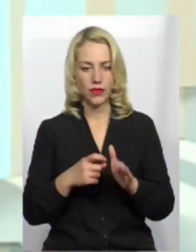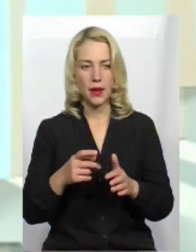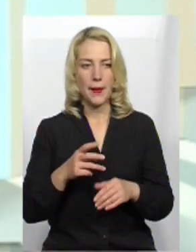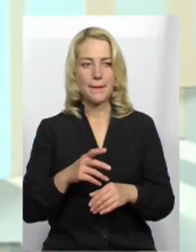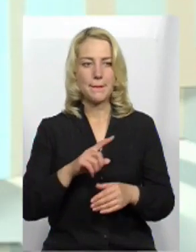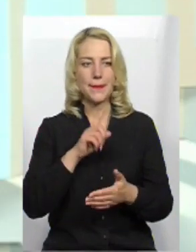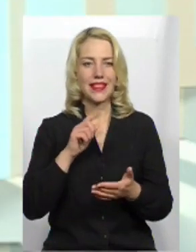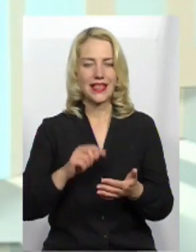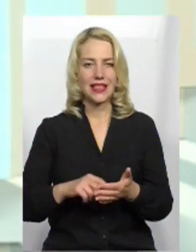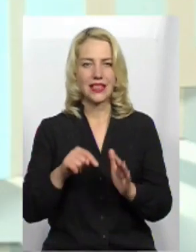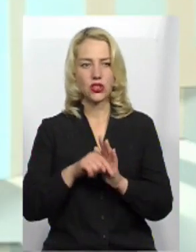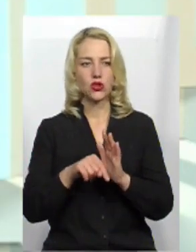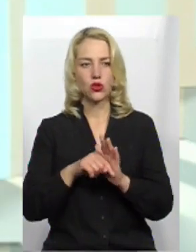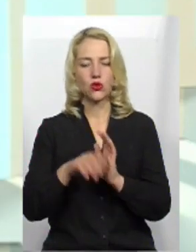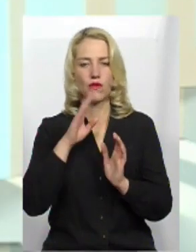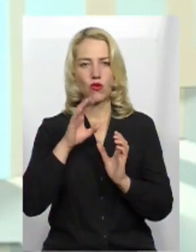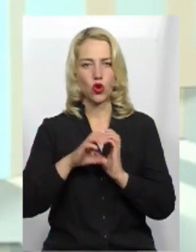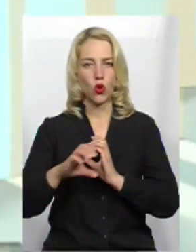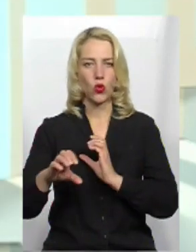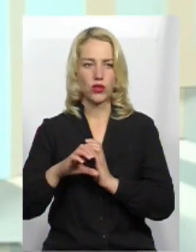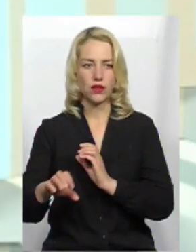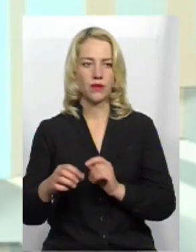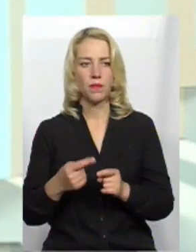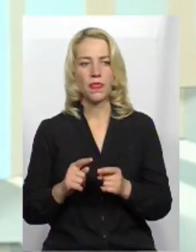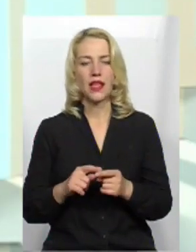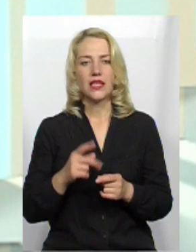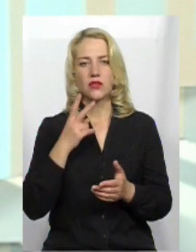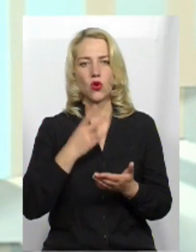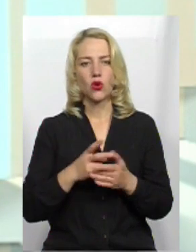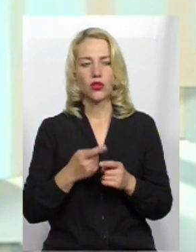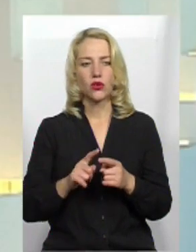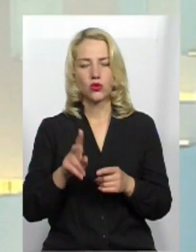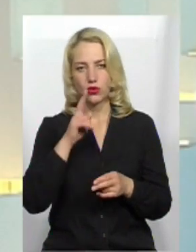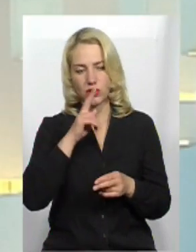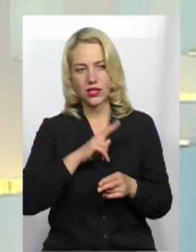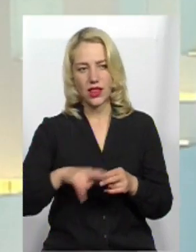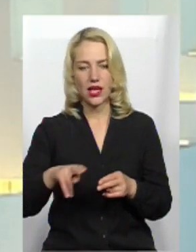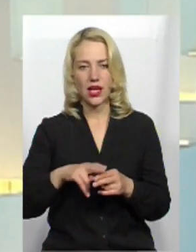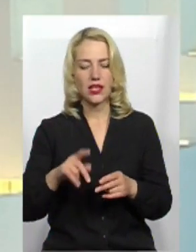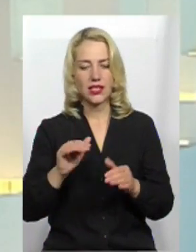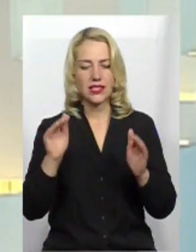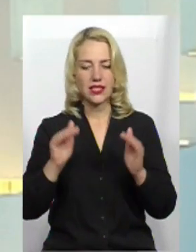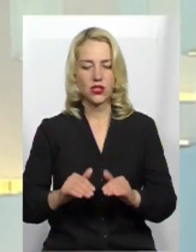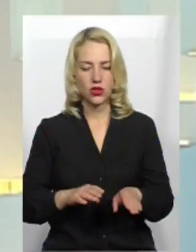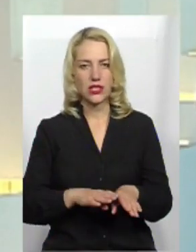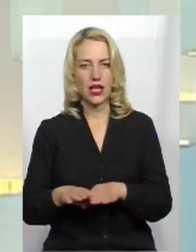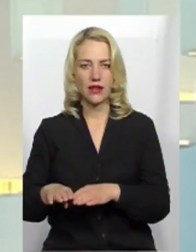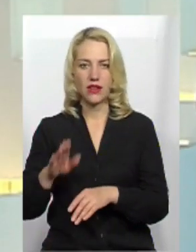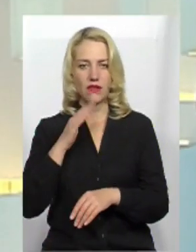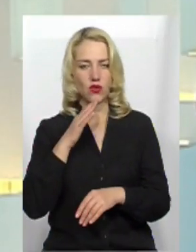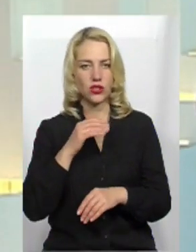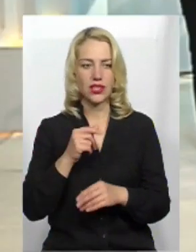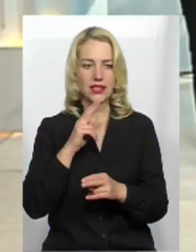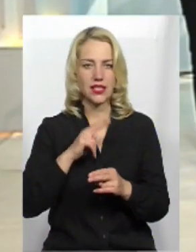питання стосовно водогонів. З огляду на те, що зникає, ну, знижується рівень води і зникає